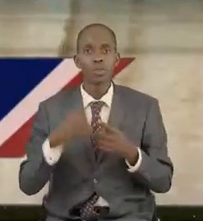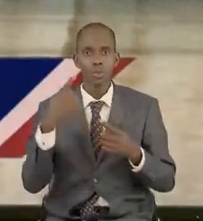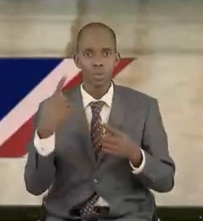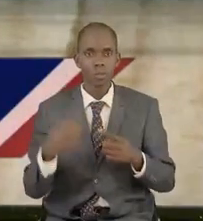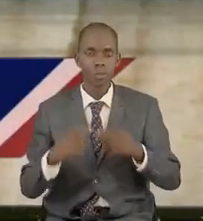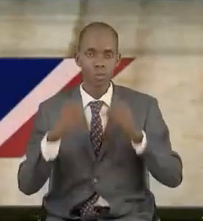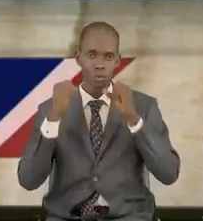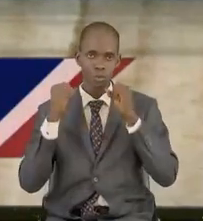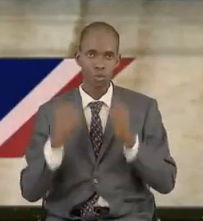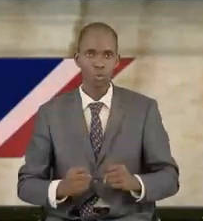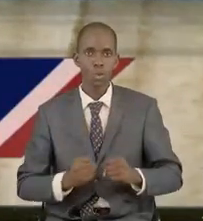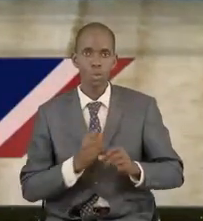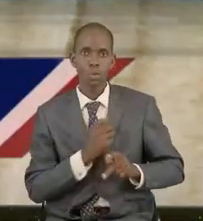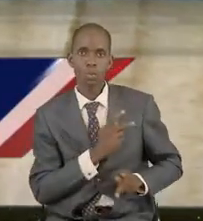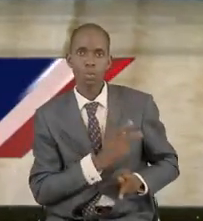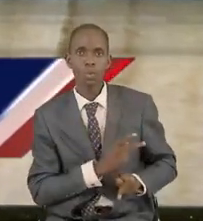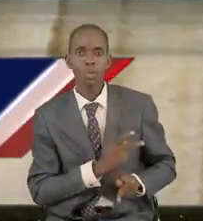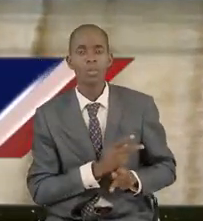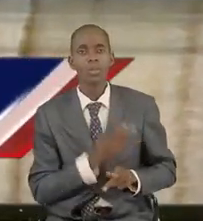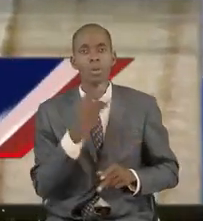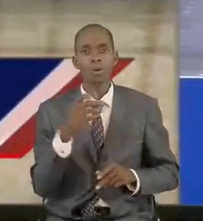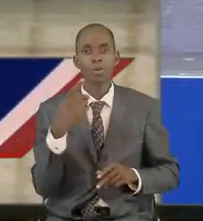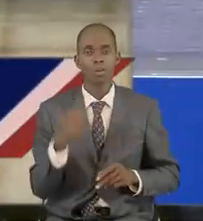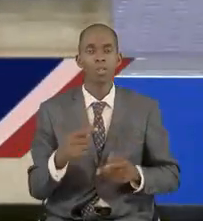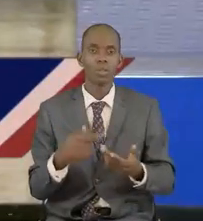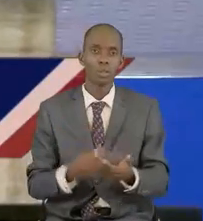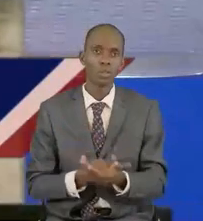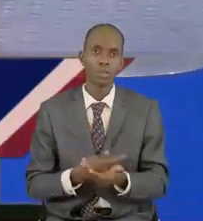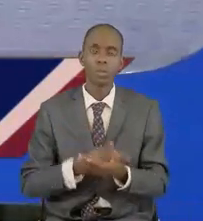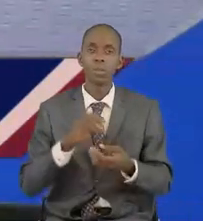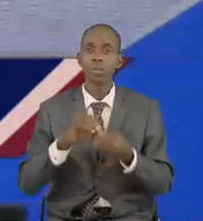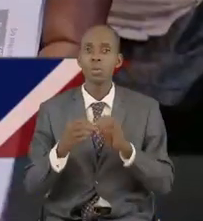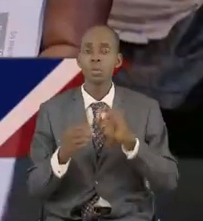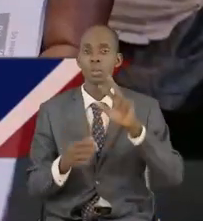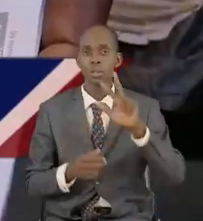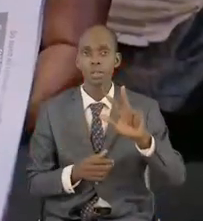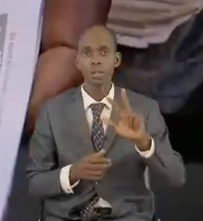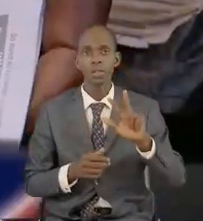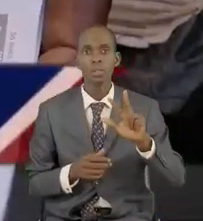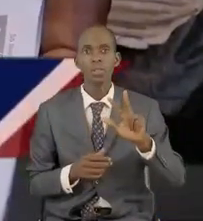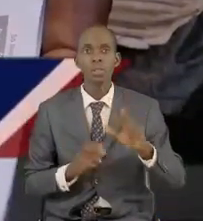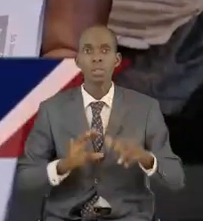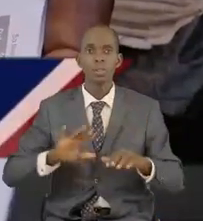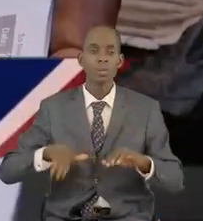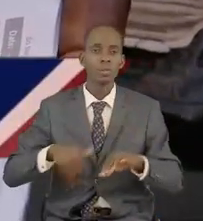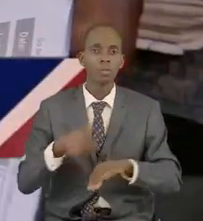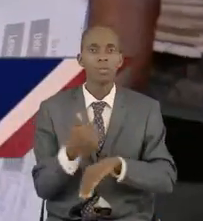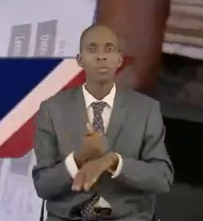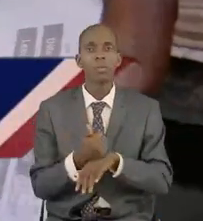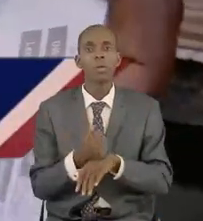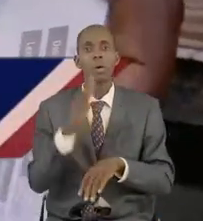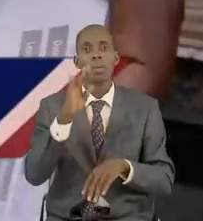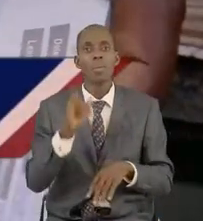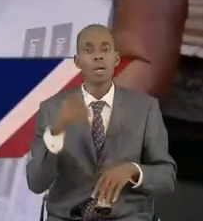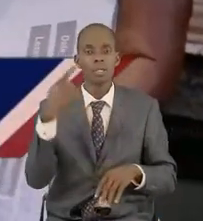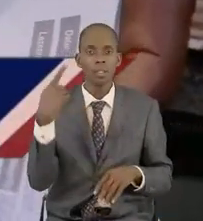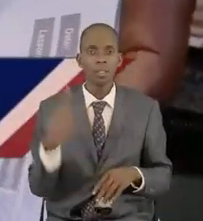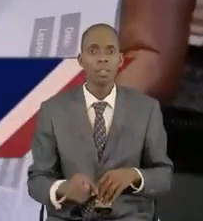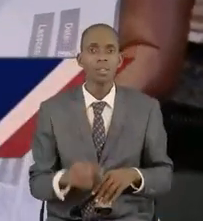l'engagement à la ferme préservations de l'Évangile 3 la confirmation